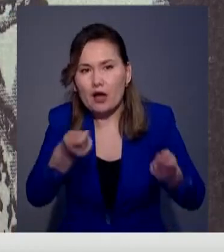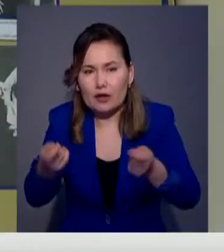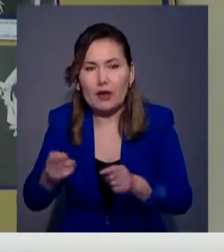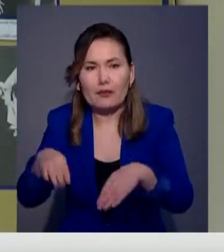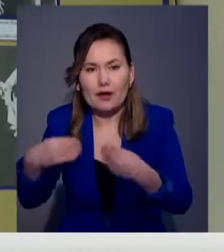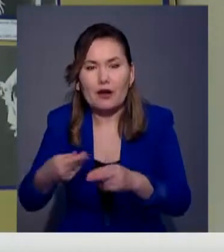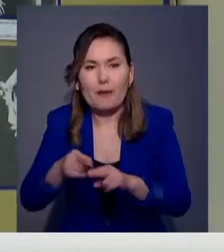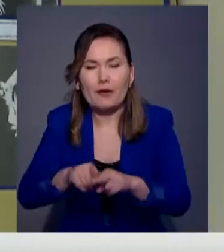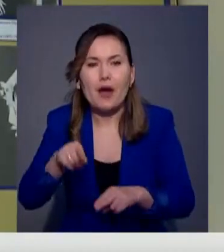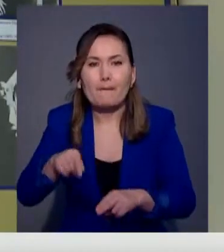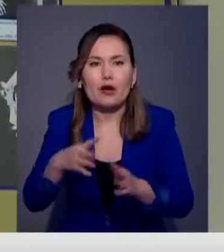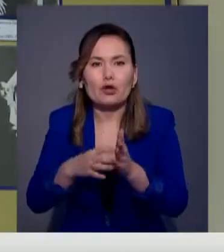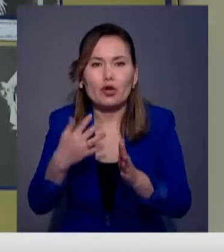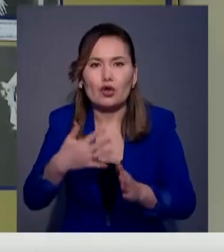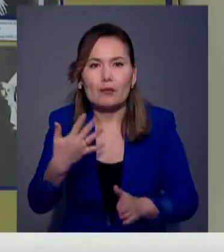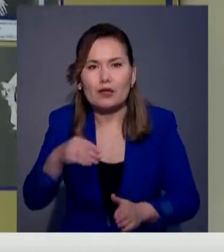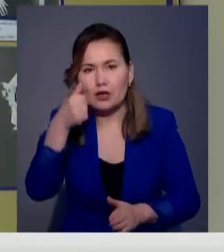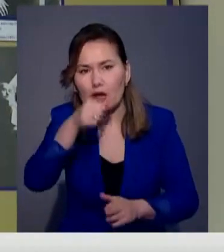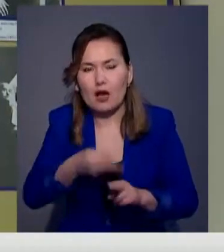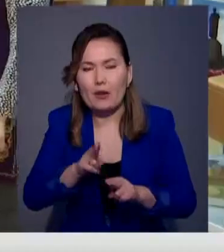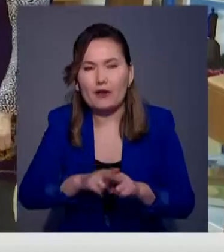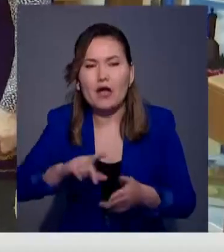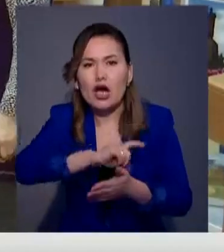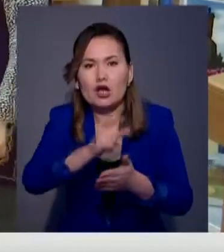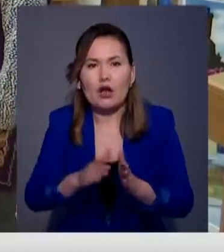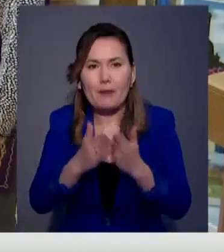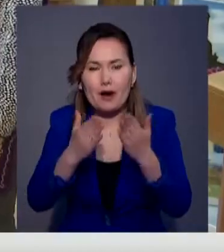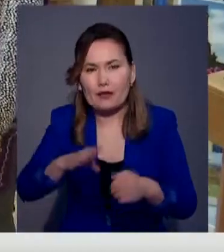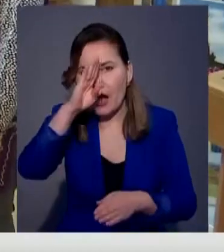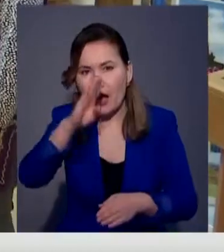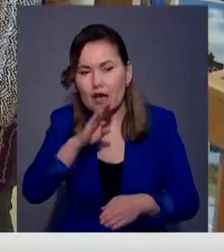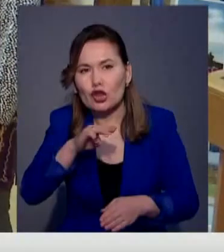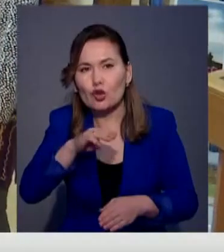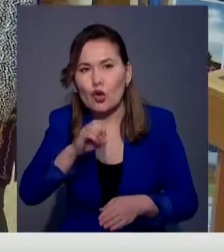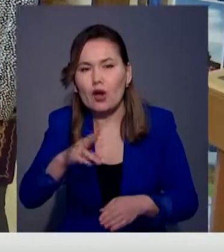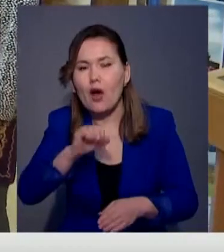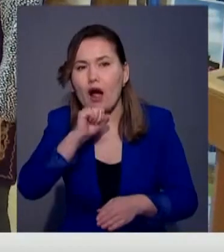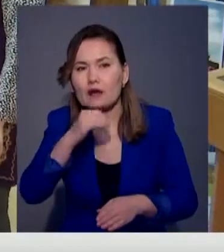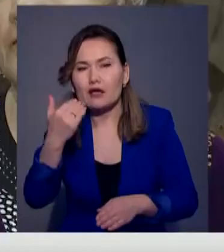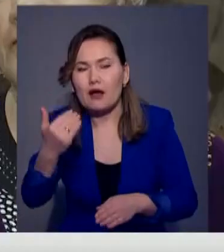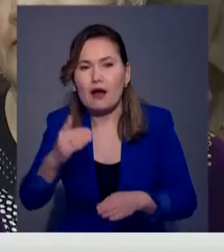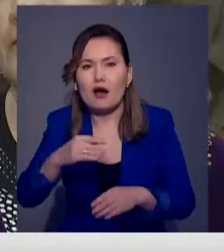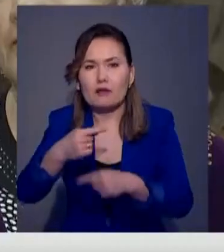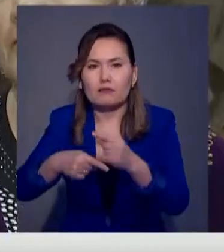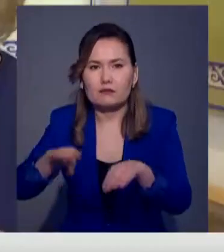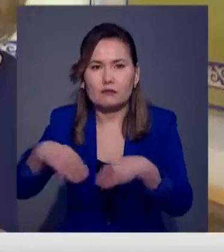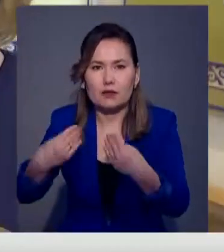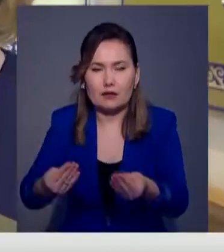айтуынша, 1955 жылға дейін бұл шығармалар жинағы әкесі Төлеу Ақсақалдың қолында болды.